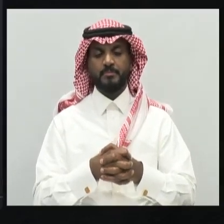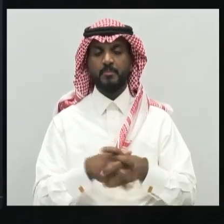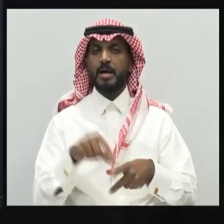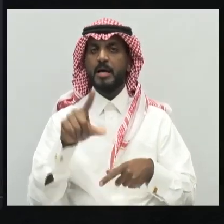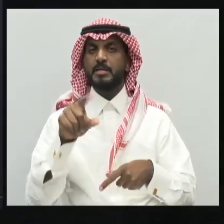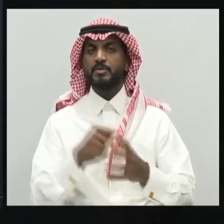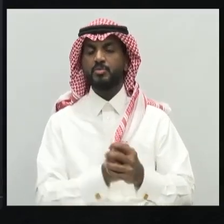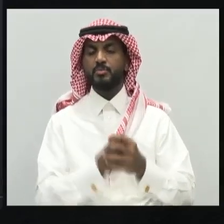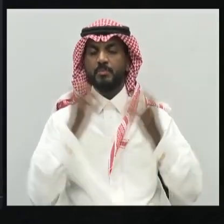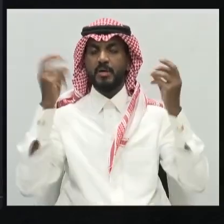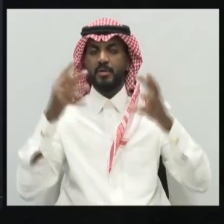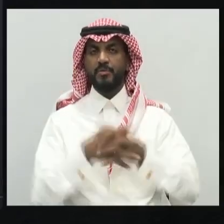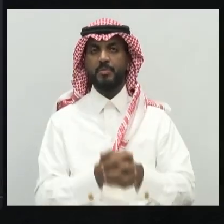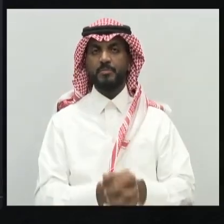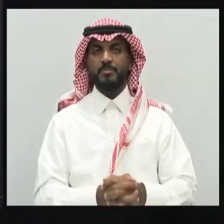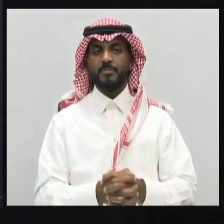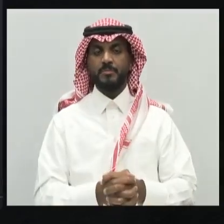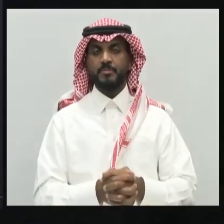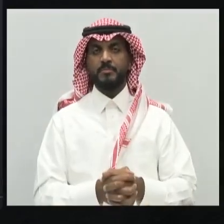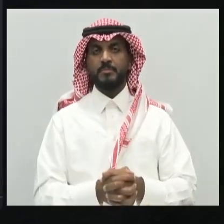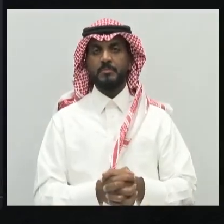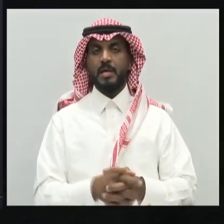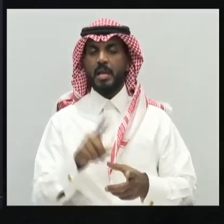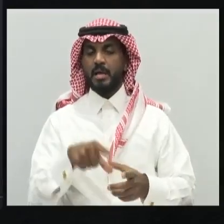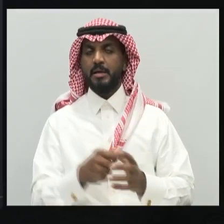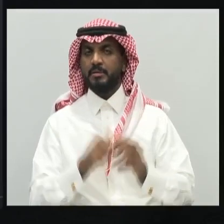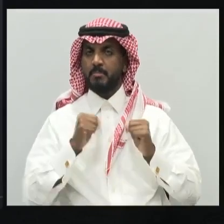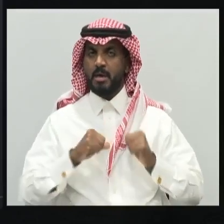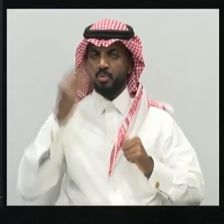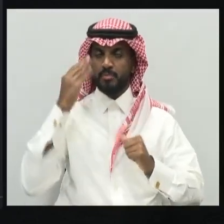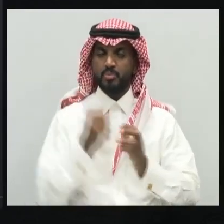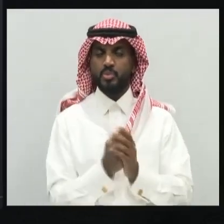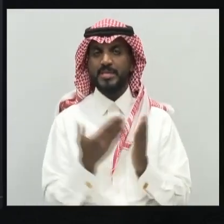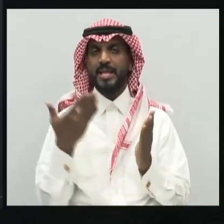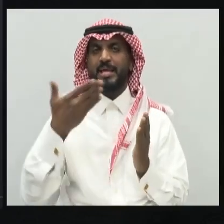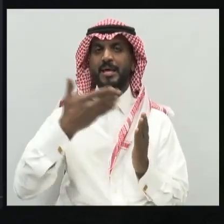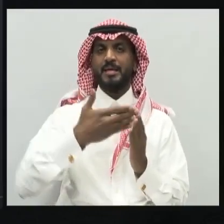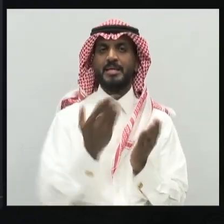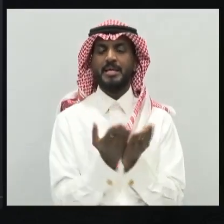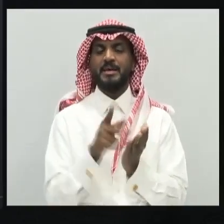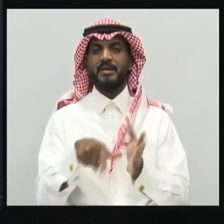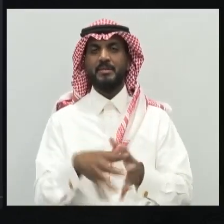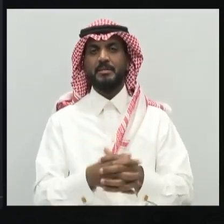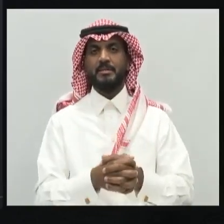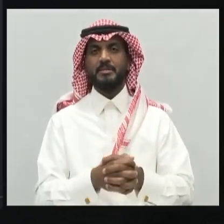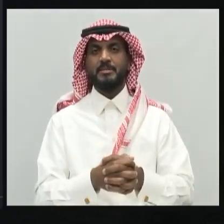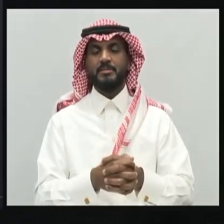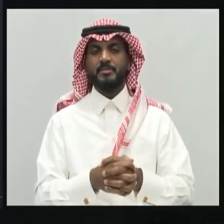احسنتم وبارك الله فيكم الان احبابي الطلاب والطالبات وصلنا واياكم الى نهايه